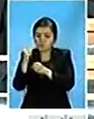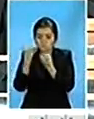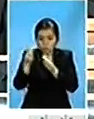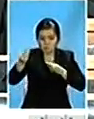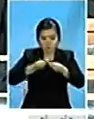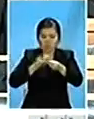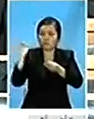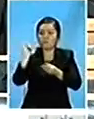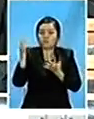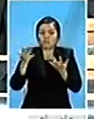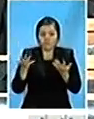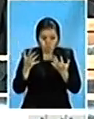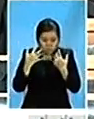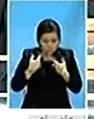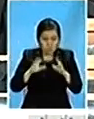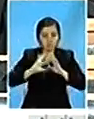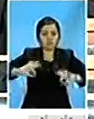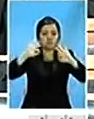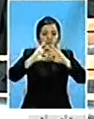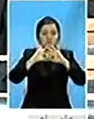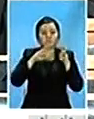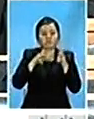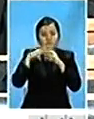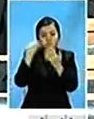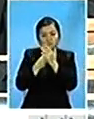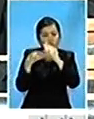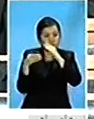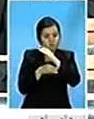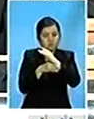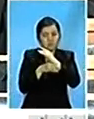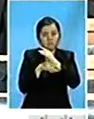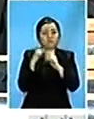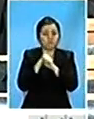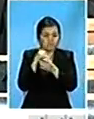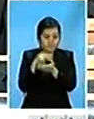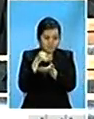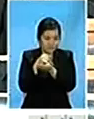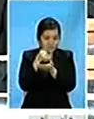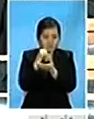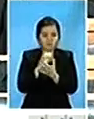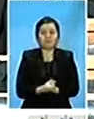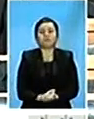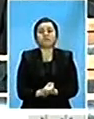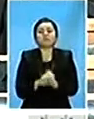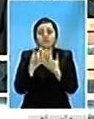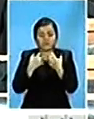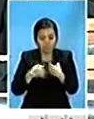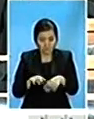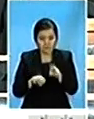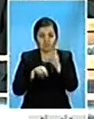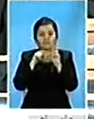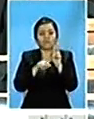เปิดช่องทางให้มีการทุจริตได้อย่างง่ายดายด้วยท่านประธานครับทีโออาร์ข้อ